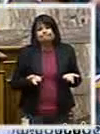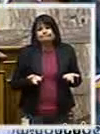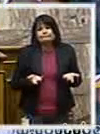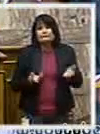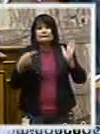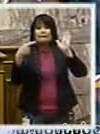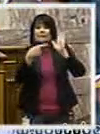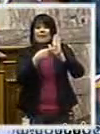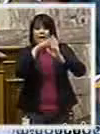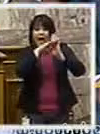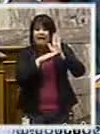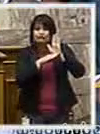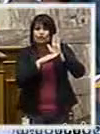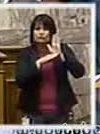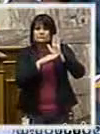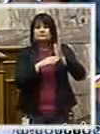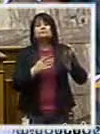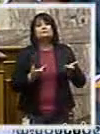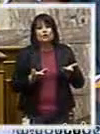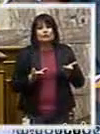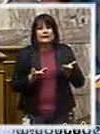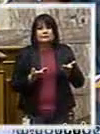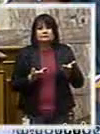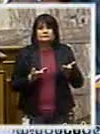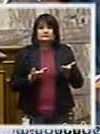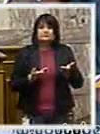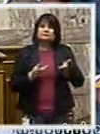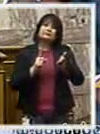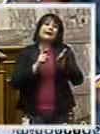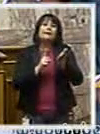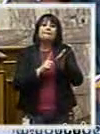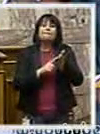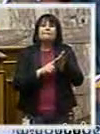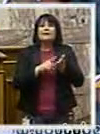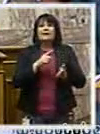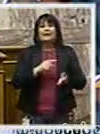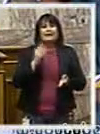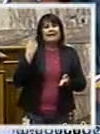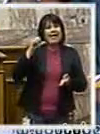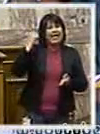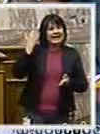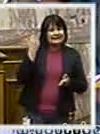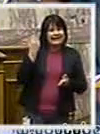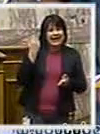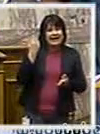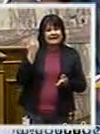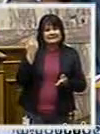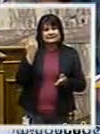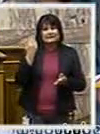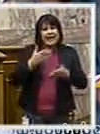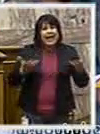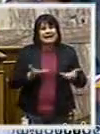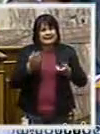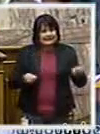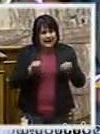τα όρια οι δανειστές, μπορεί να τους τύχουν γεγονότα σαν και αυτά που γίνανε χτες στην Ερέτρια σε κάποιους άλλους δανειστές.